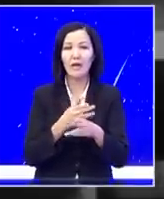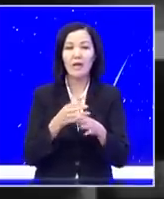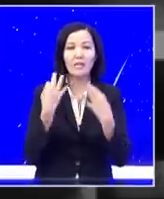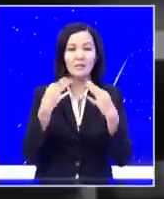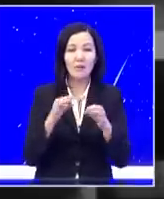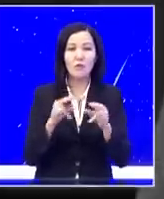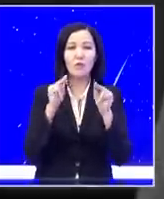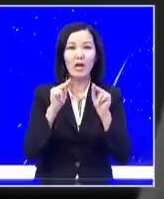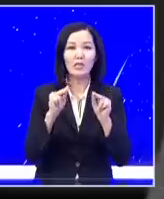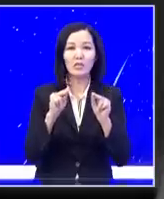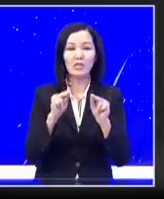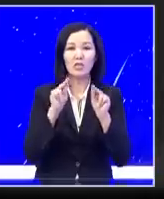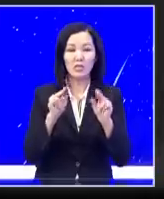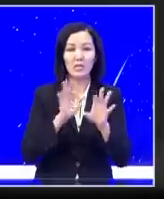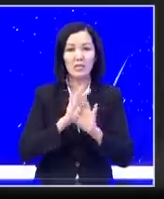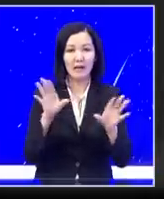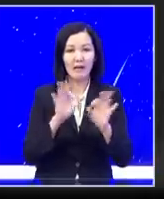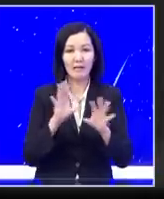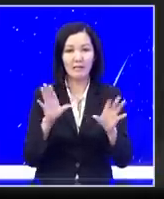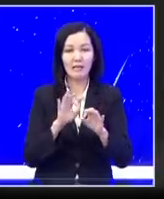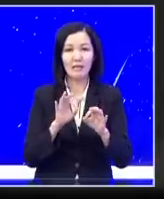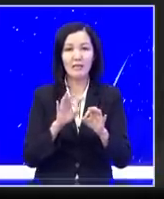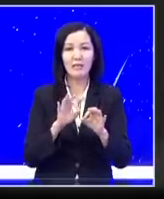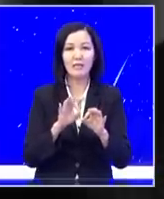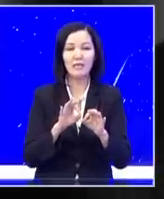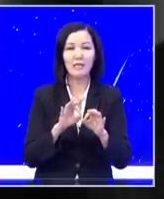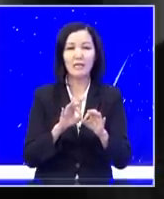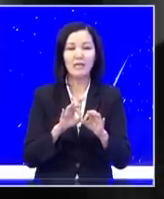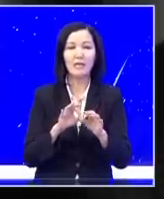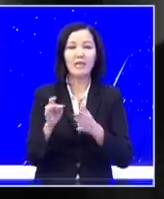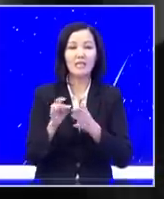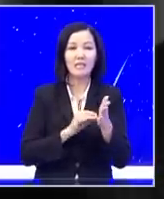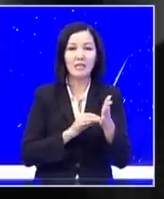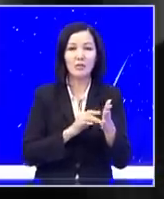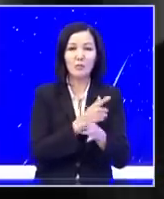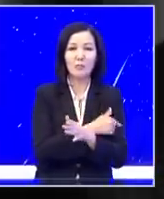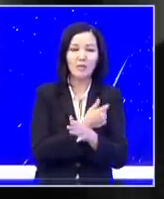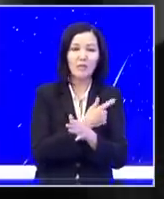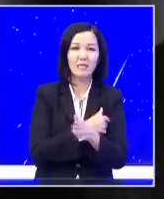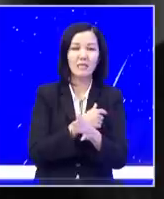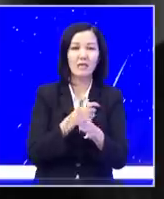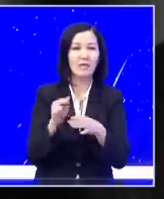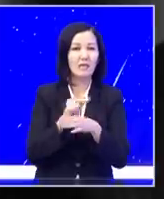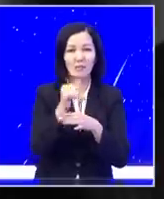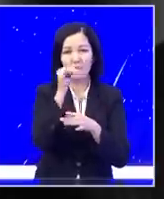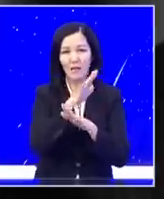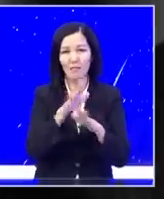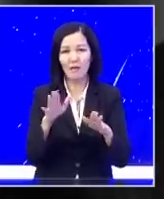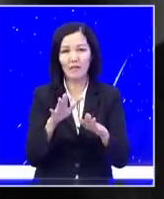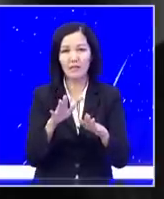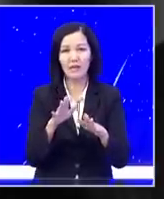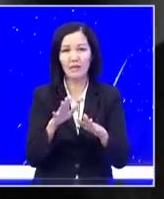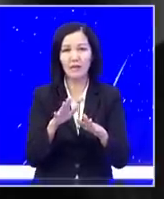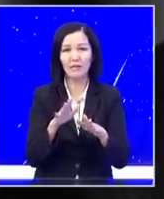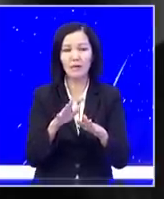Ашық айтты. Жоқпен барды. Шырақтай жанды. Жанып кетті. Медицина дәрмені жетпеді. Емшілер өзгенің